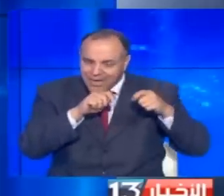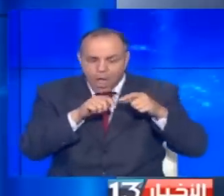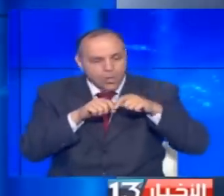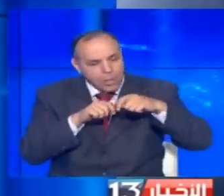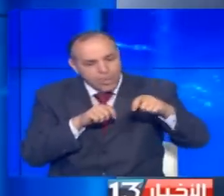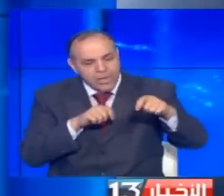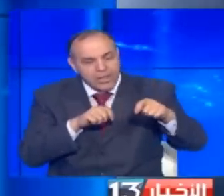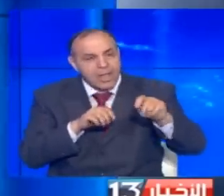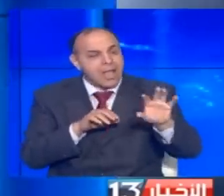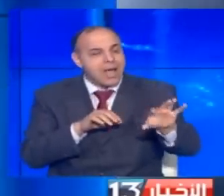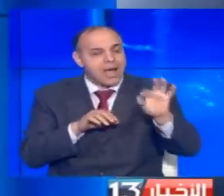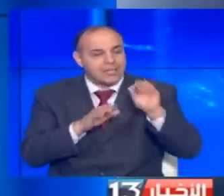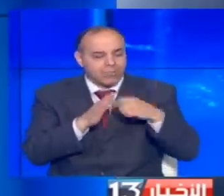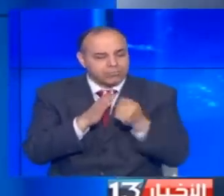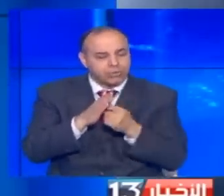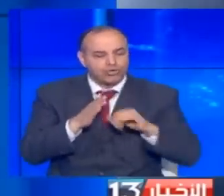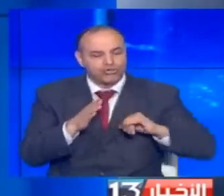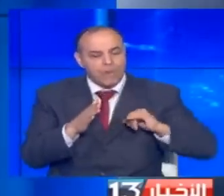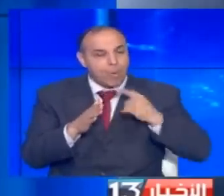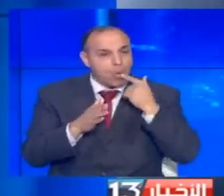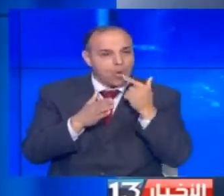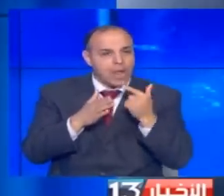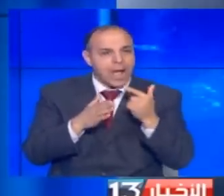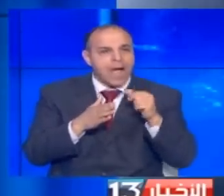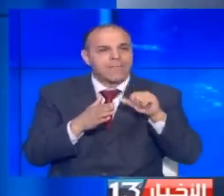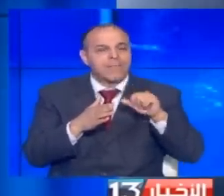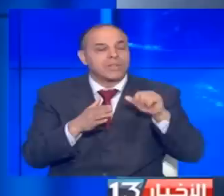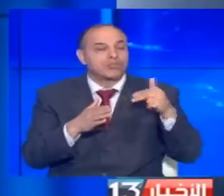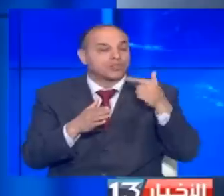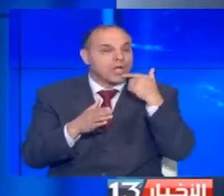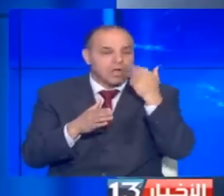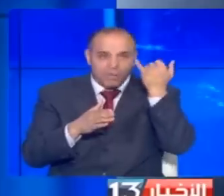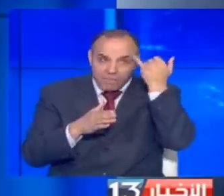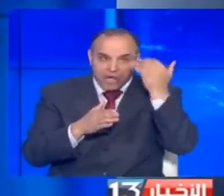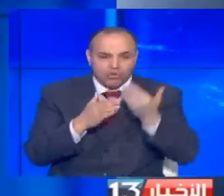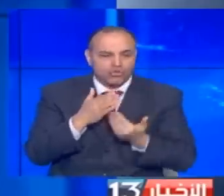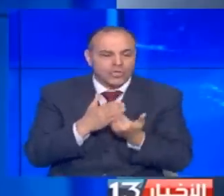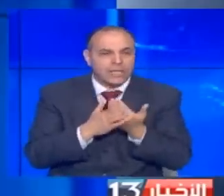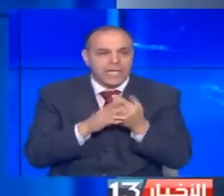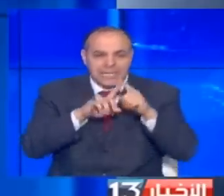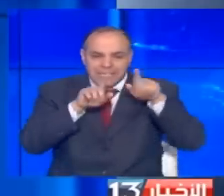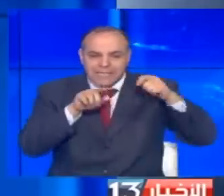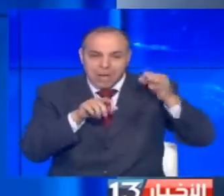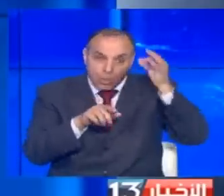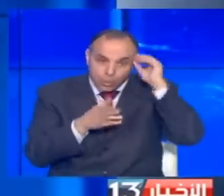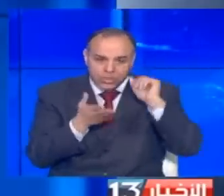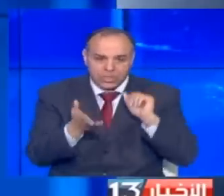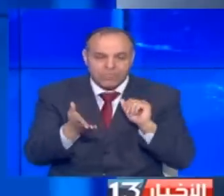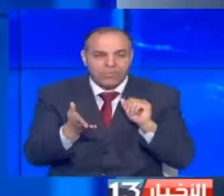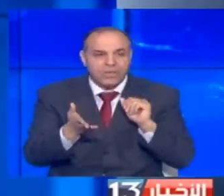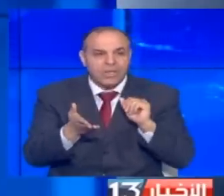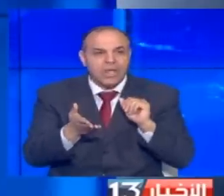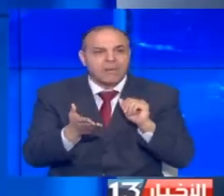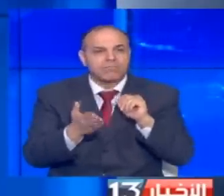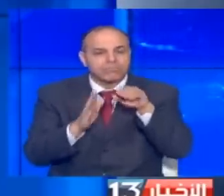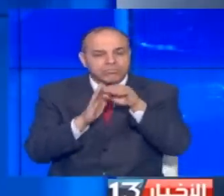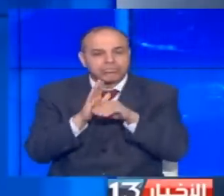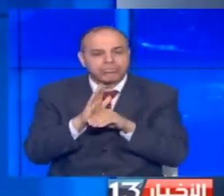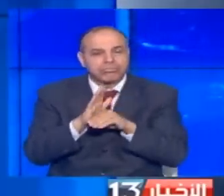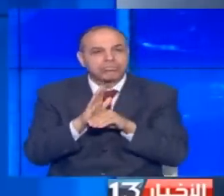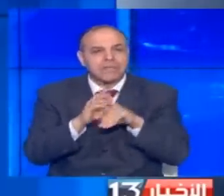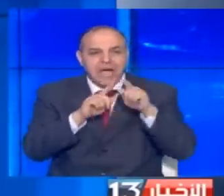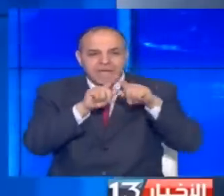اختار المخرج الشاب عبد الحميد بوش رؤيه جديده في السينما التونسيه المصنفه من ناحيه